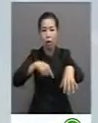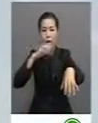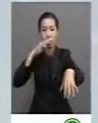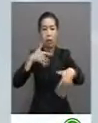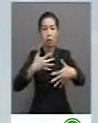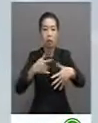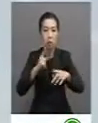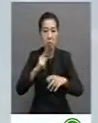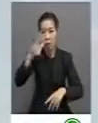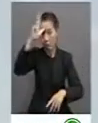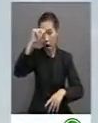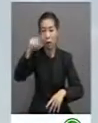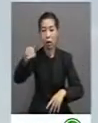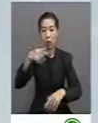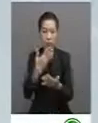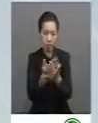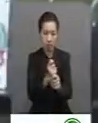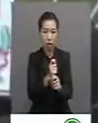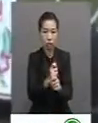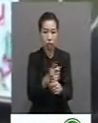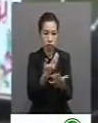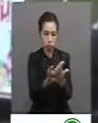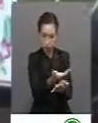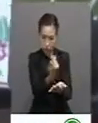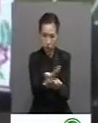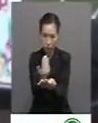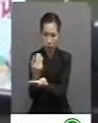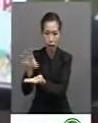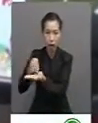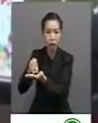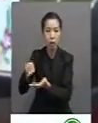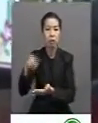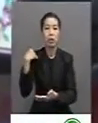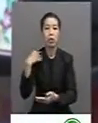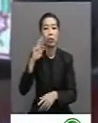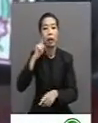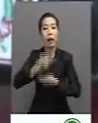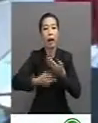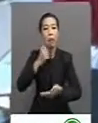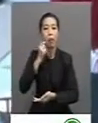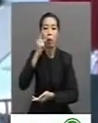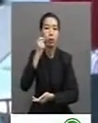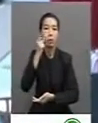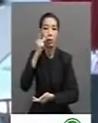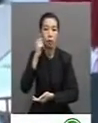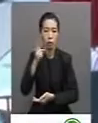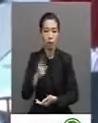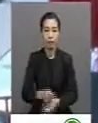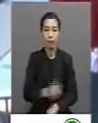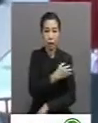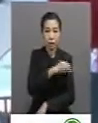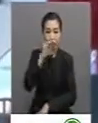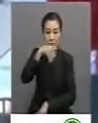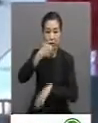ซึ่งมีอิทธิพลเก็บเงินค่าเช่าแผงจริงๆค่ะเพื่อแลกกับการขายของชนิดวันต่อวันค่ะ ค่ะขณะที่ฝั่งของนายกเทศมน